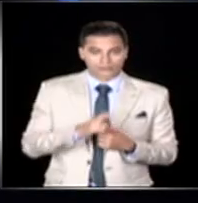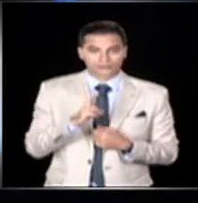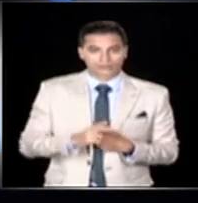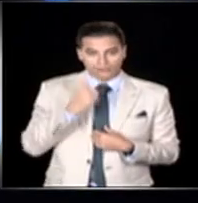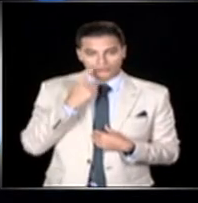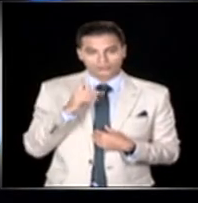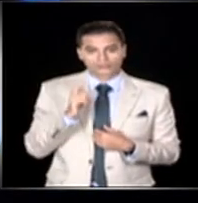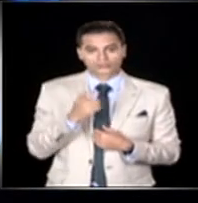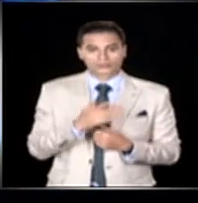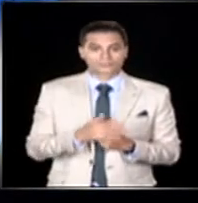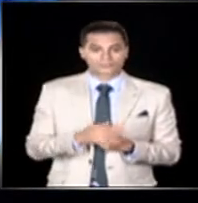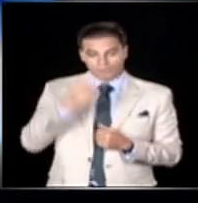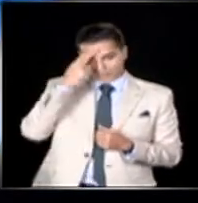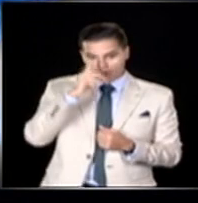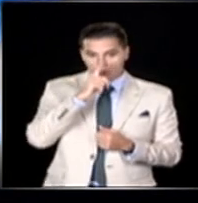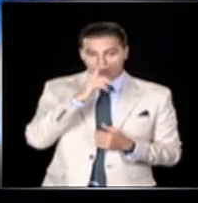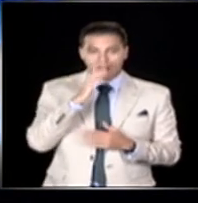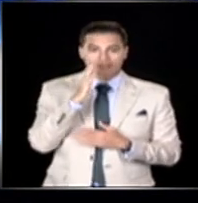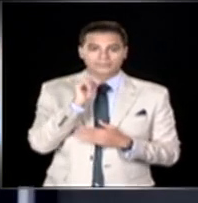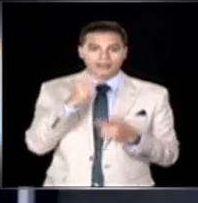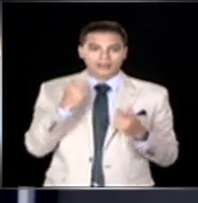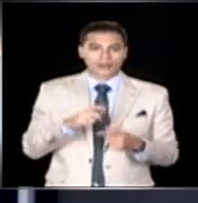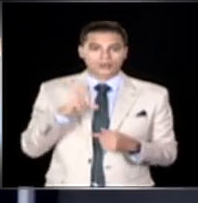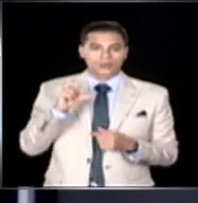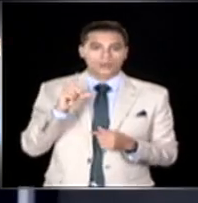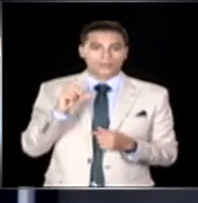كاونتر. ما هي اللغة الرسمية في دولة توجو؟